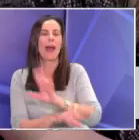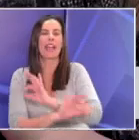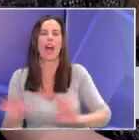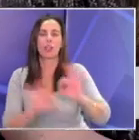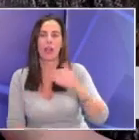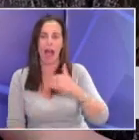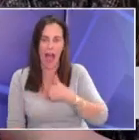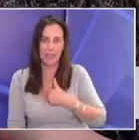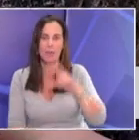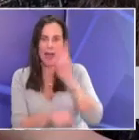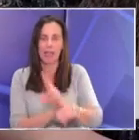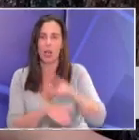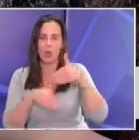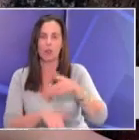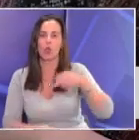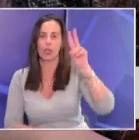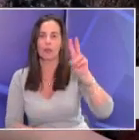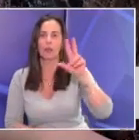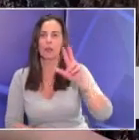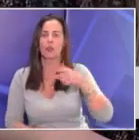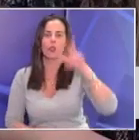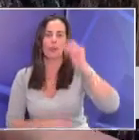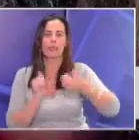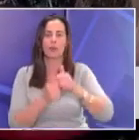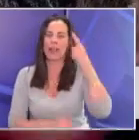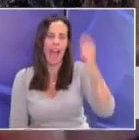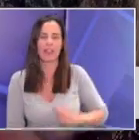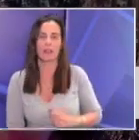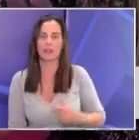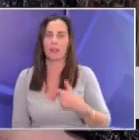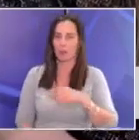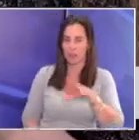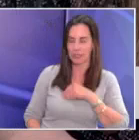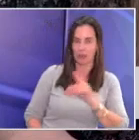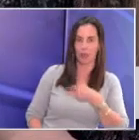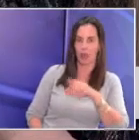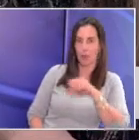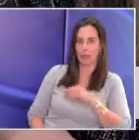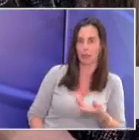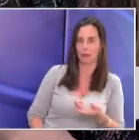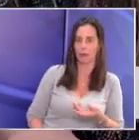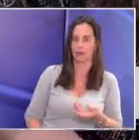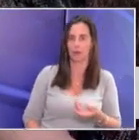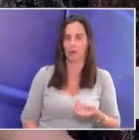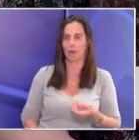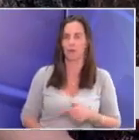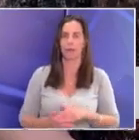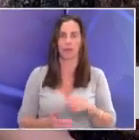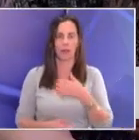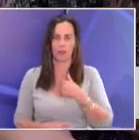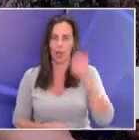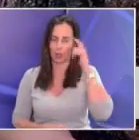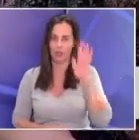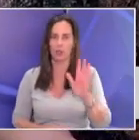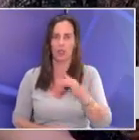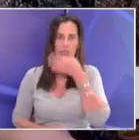דבר. אני מגנה על יום העצמאות יותר משלושה מירי רגב. מה דעתך? אנחנו מסכימות שלא להסכים. מגן על יום העצמאות. אני